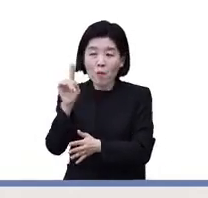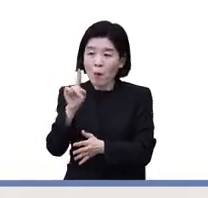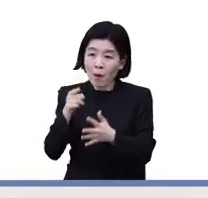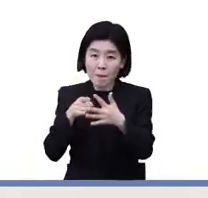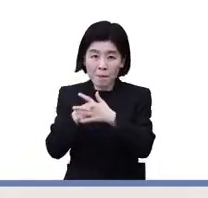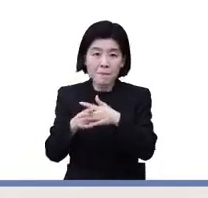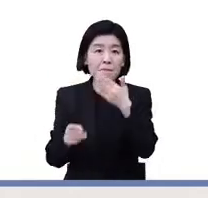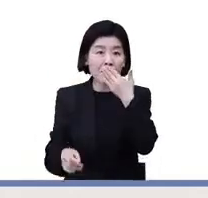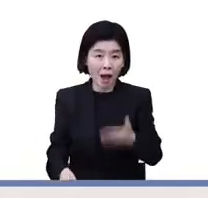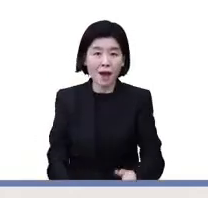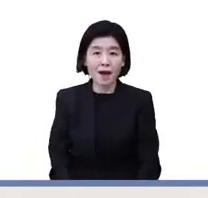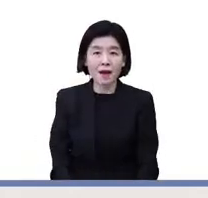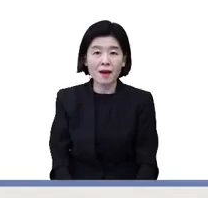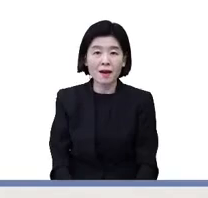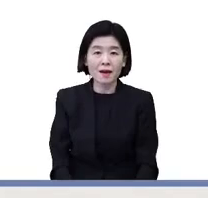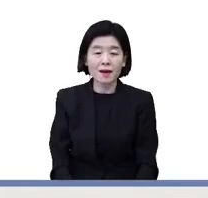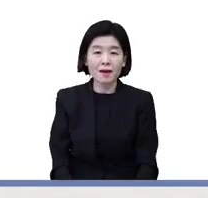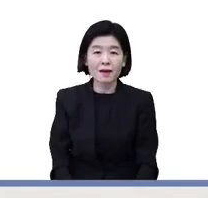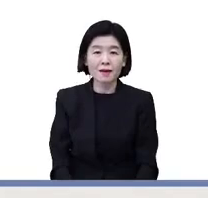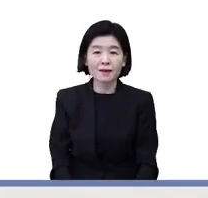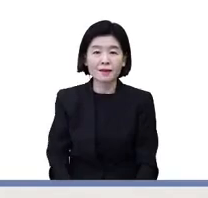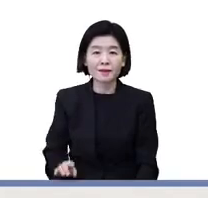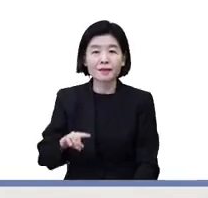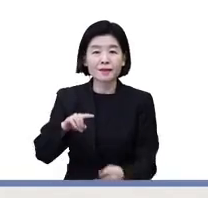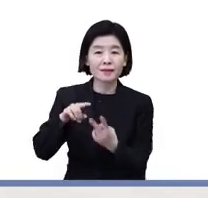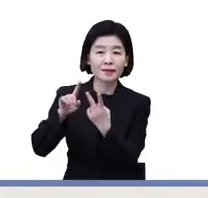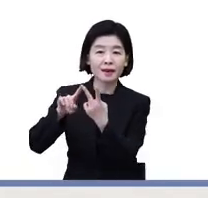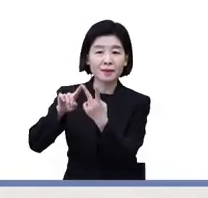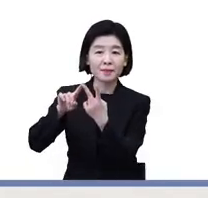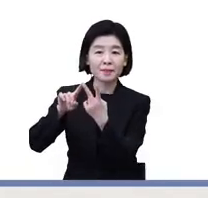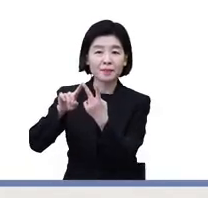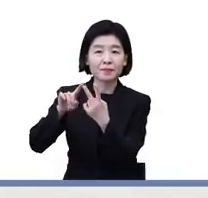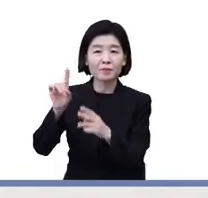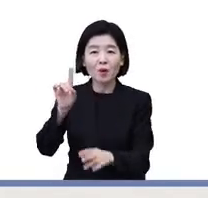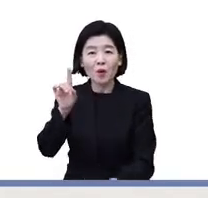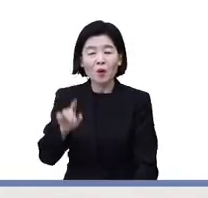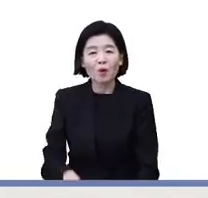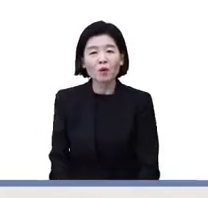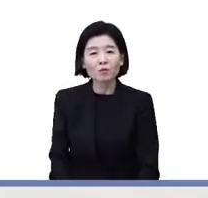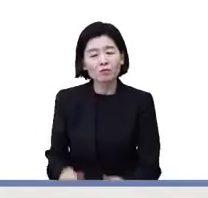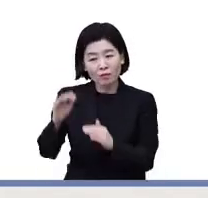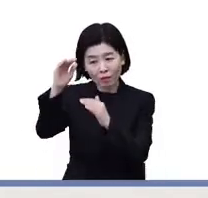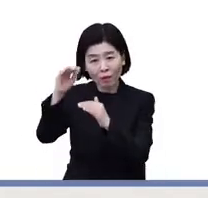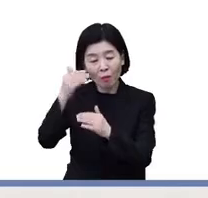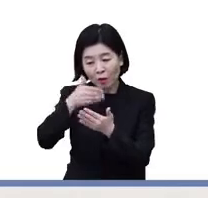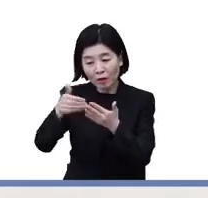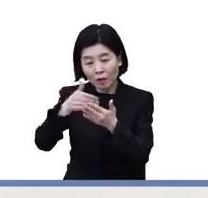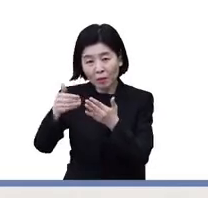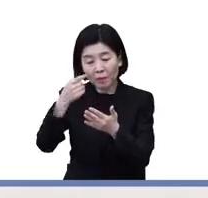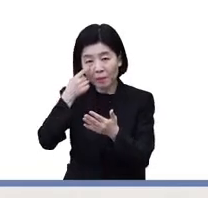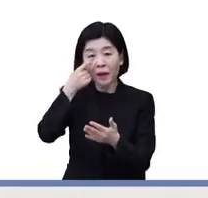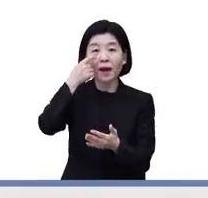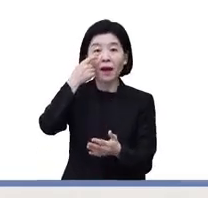있습니다. 그런데 이런 좀 추상적인 그림을 보시면은 뭐가 들어있는지 떠오르세요?